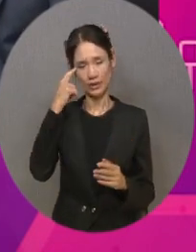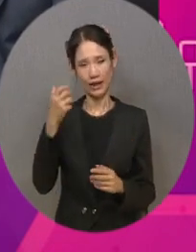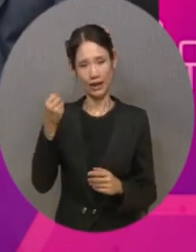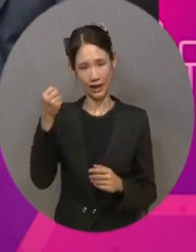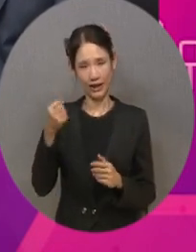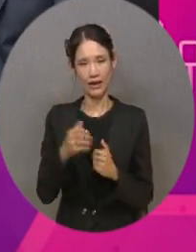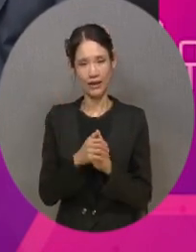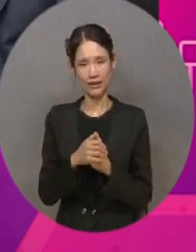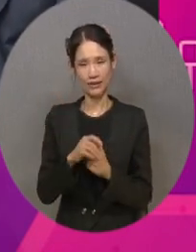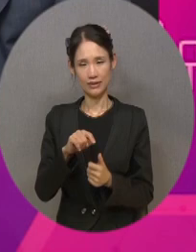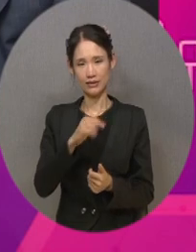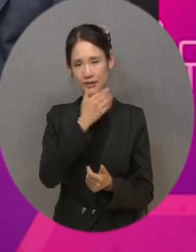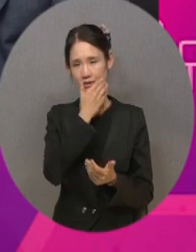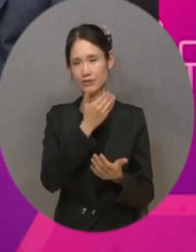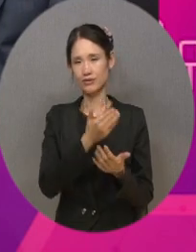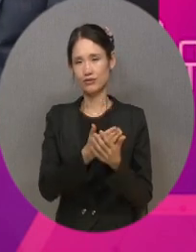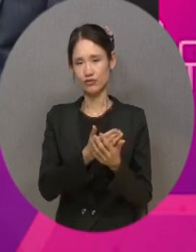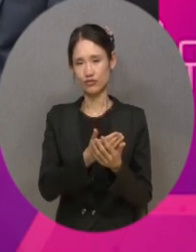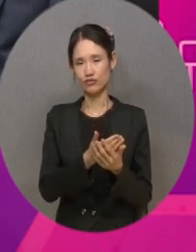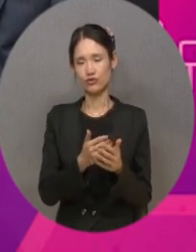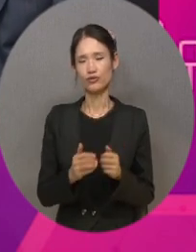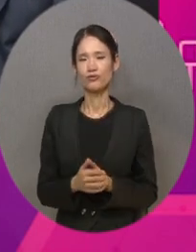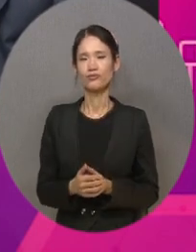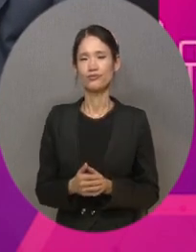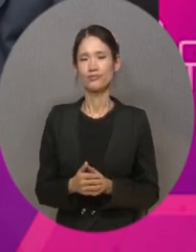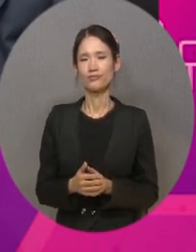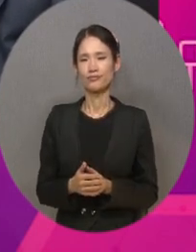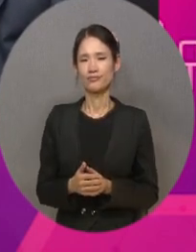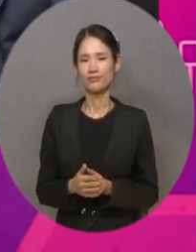생각하게 그렇게 되는 것이 굉장히 중요하기 때문에